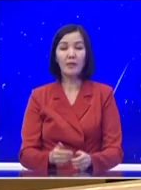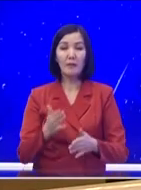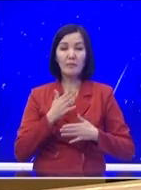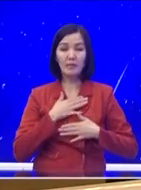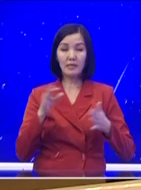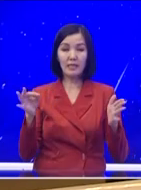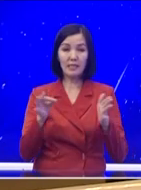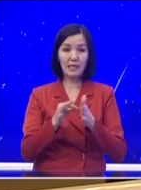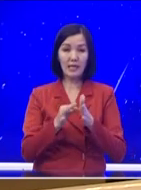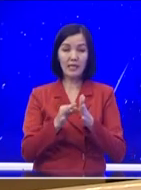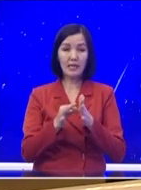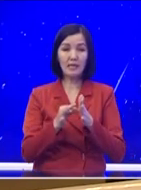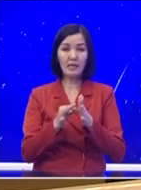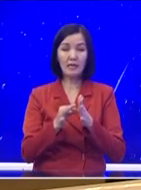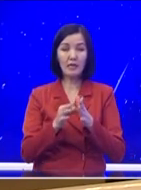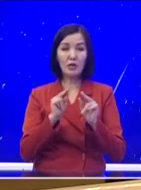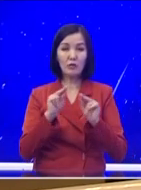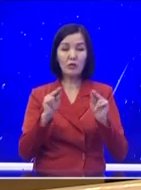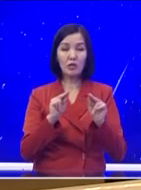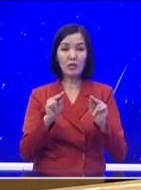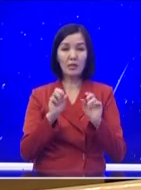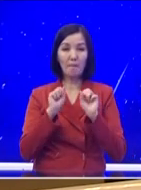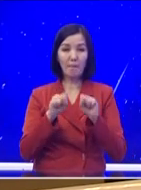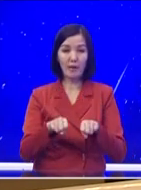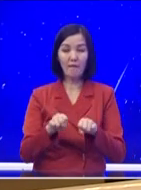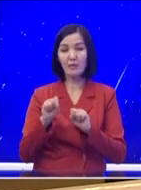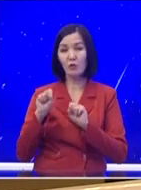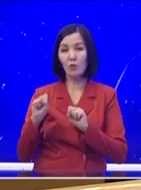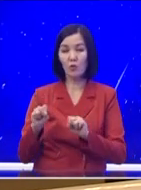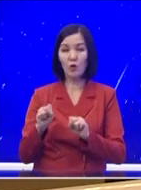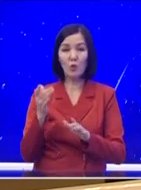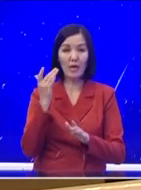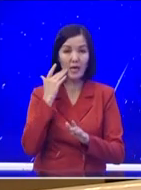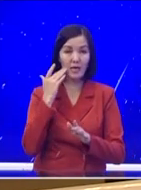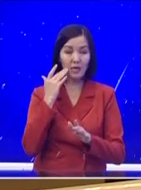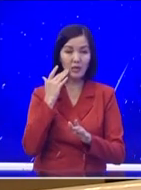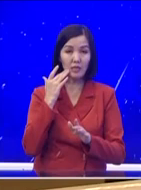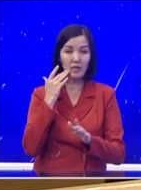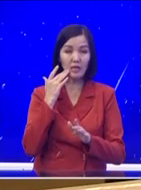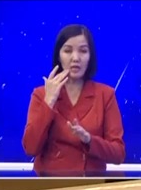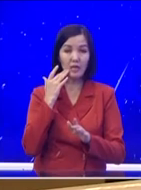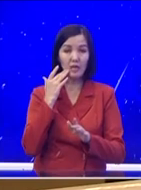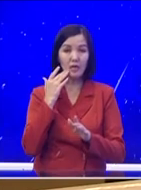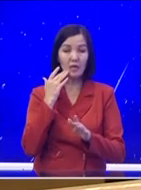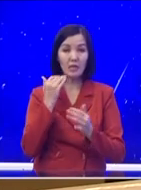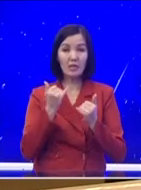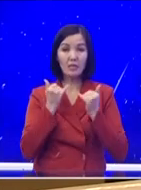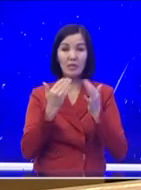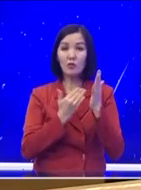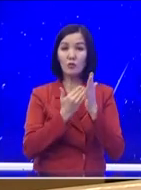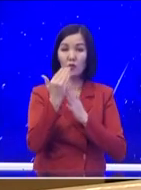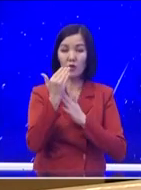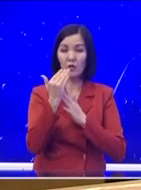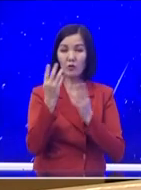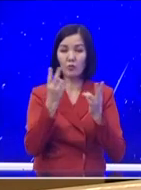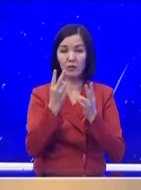мақсатымыз осы ұстаздардың құқығын қорғау және де әрқашанда мүддесін жоғарылатып, мәртебесін